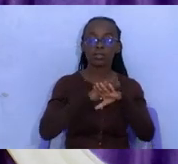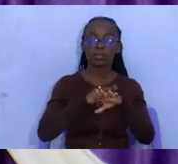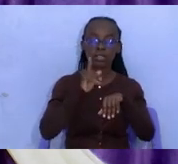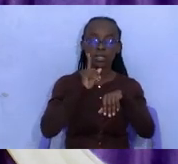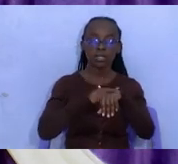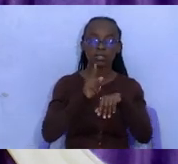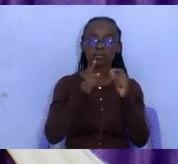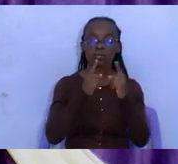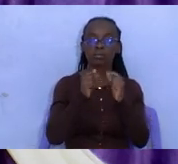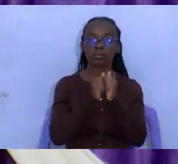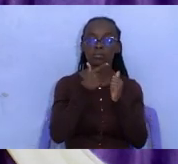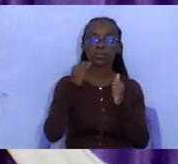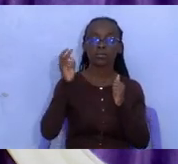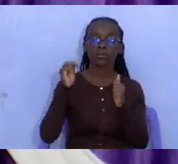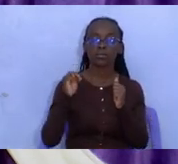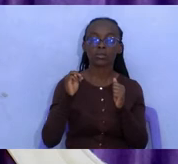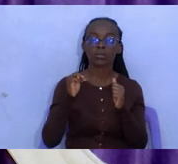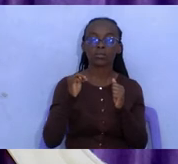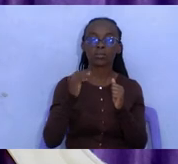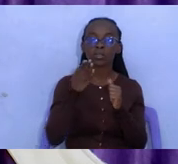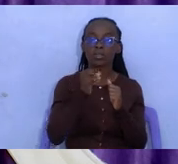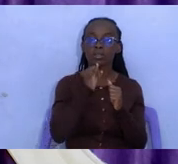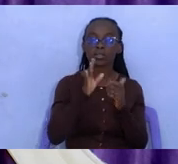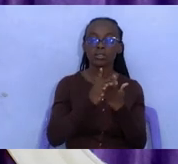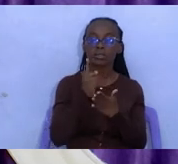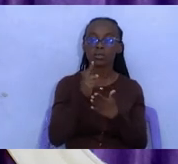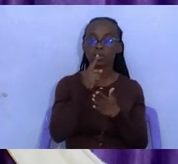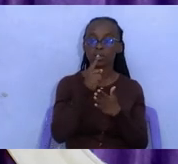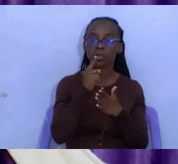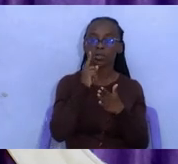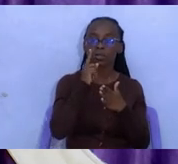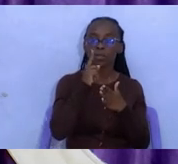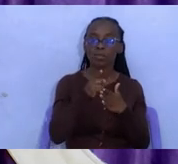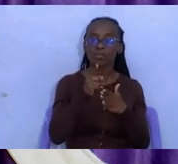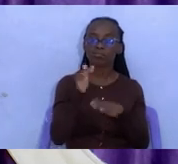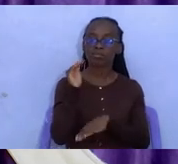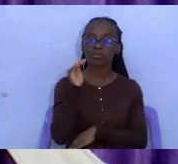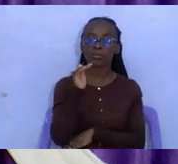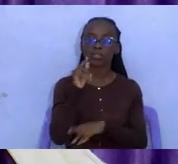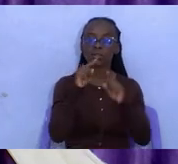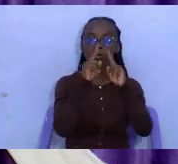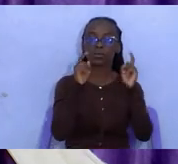umemuongelesha. Unajua kuna mtu ukimuuliza swali anataka umulipe kwanza ndio mwanzie hapo.